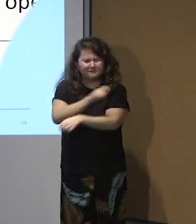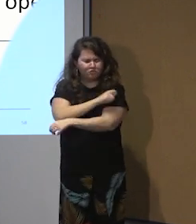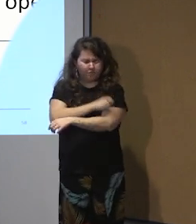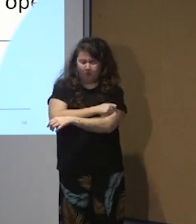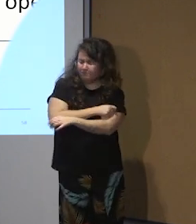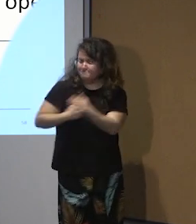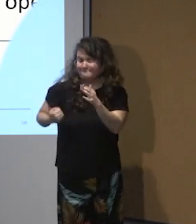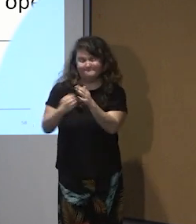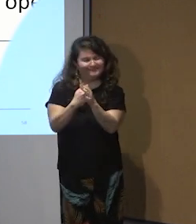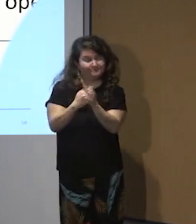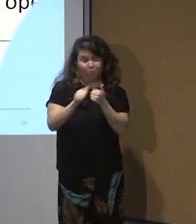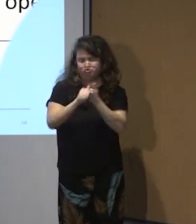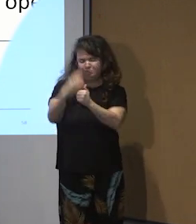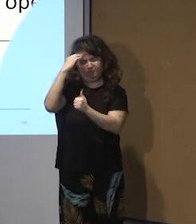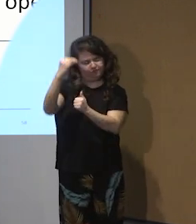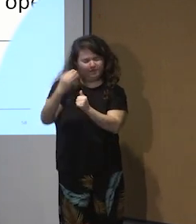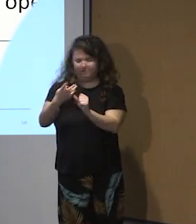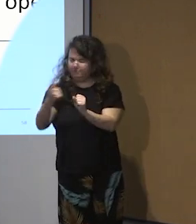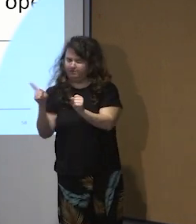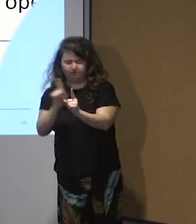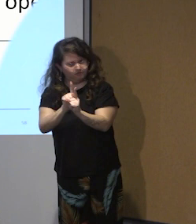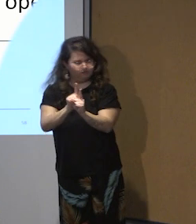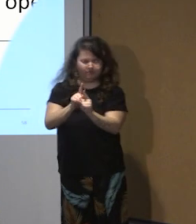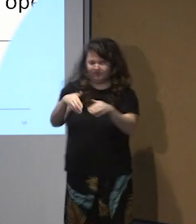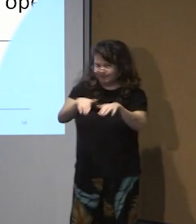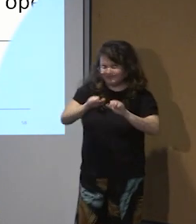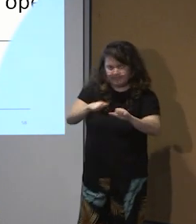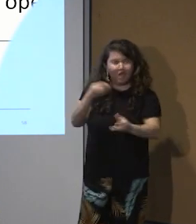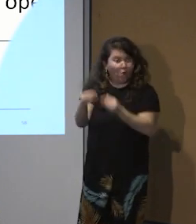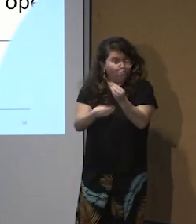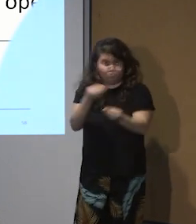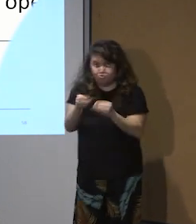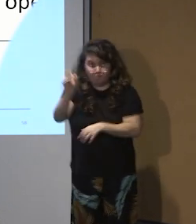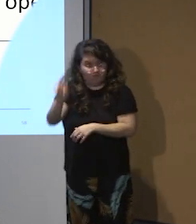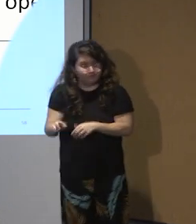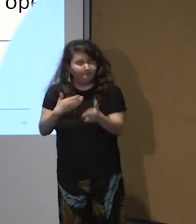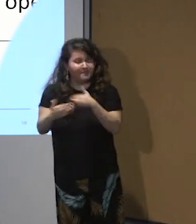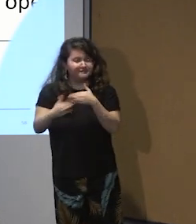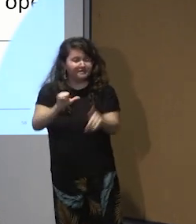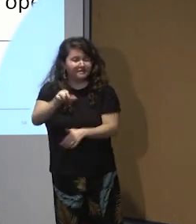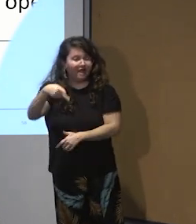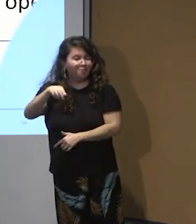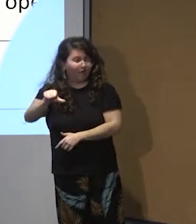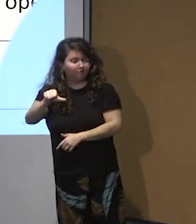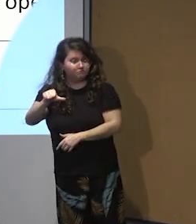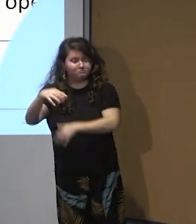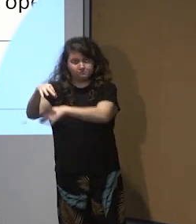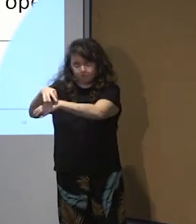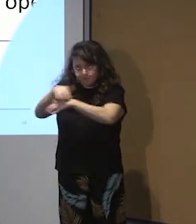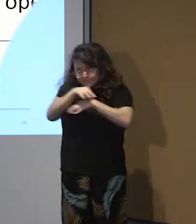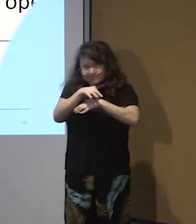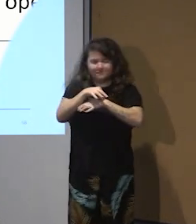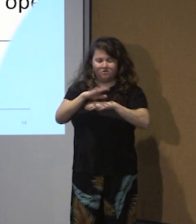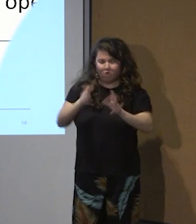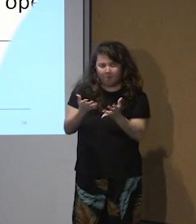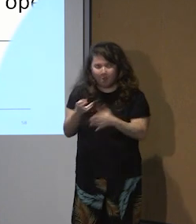le kinésithérapeute ou avec nos confrères APA, pour justement vous guider dans la reprise du mouvement